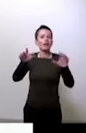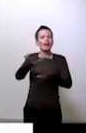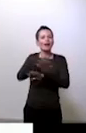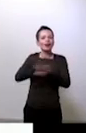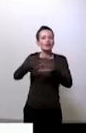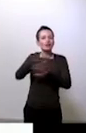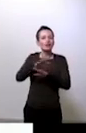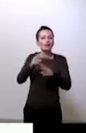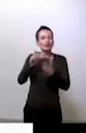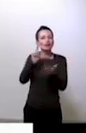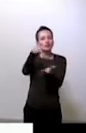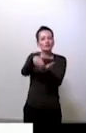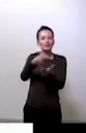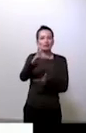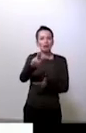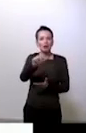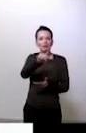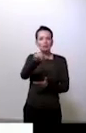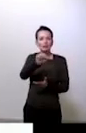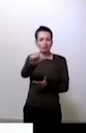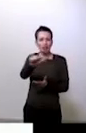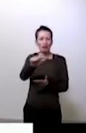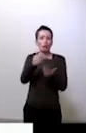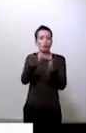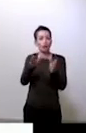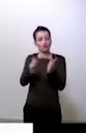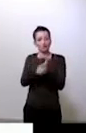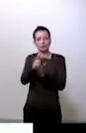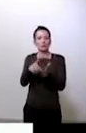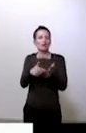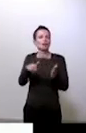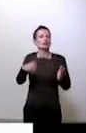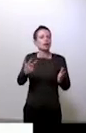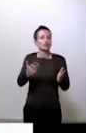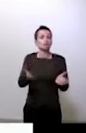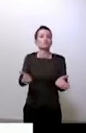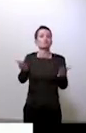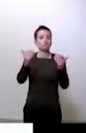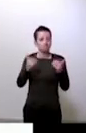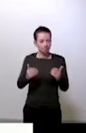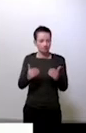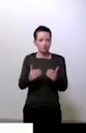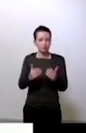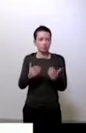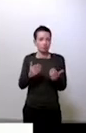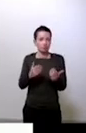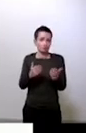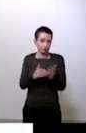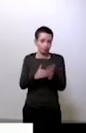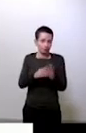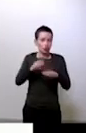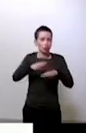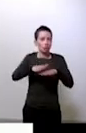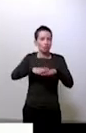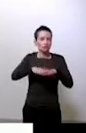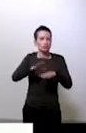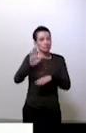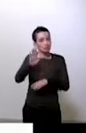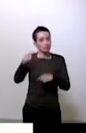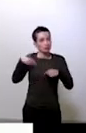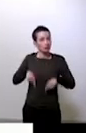site de Brazza en 2013. Et puis est venu s'ajouter dans ce paysage-là l'urbanisme d'État